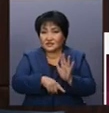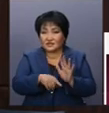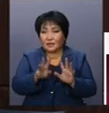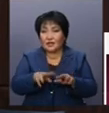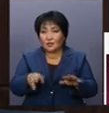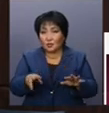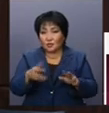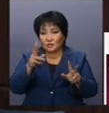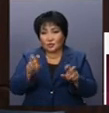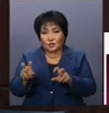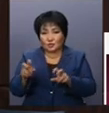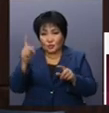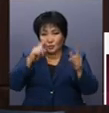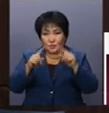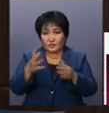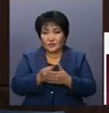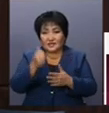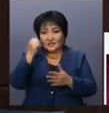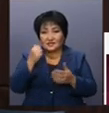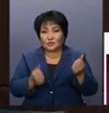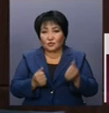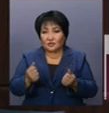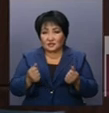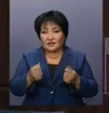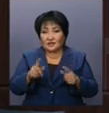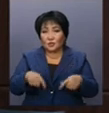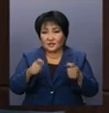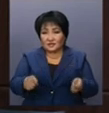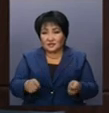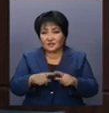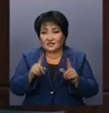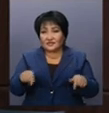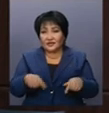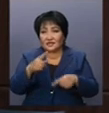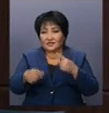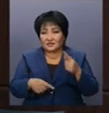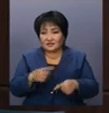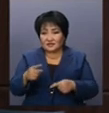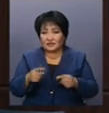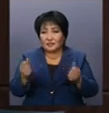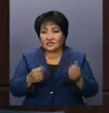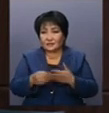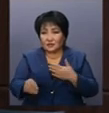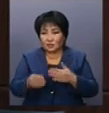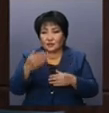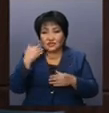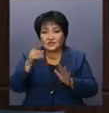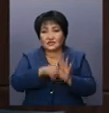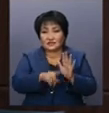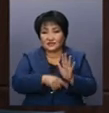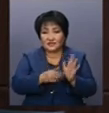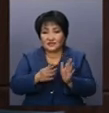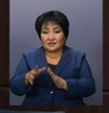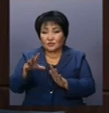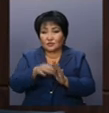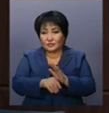ойлап табады. Ескі көлігін өткізіп, сертификат арқылы машина сатып алу біз айтқан жеңілдіктердің қатарына кіреді. Менің ойымша, мемлекет ойлап тапқан